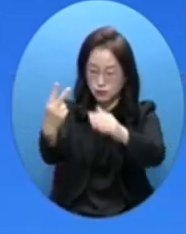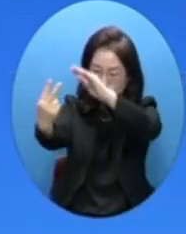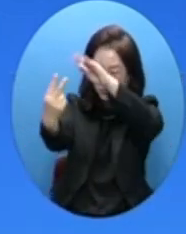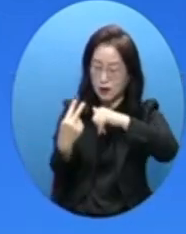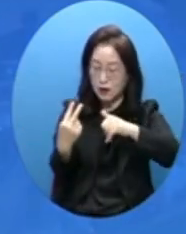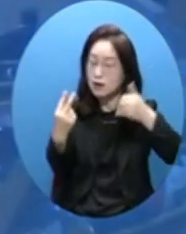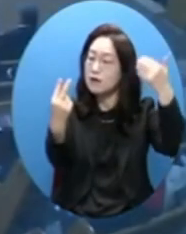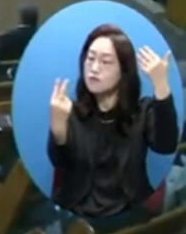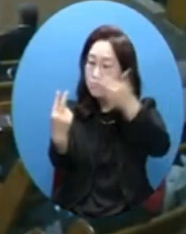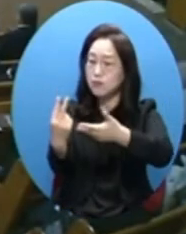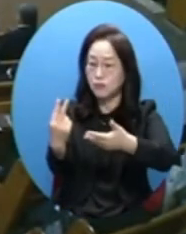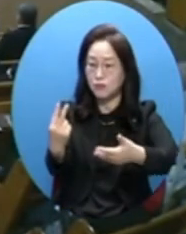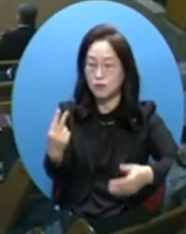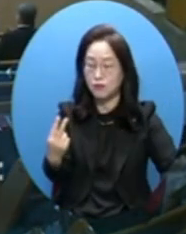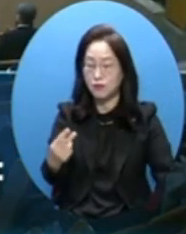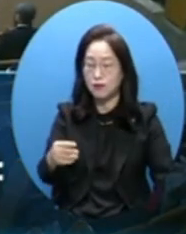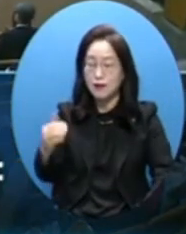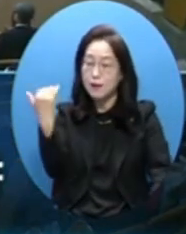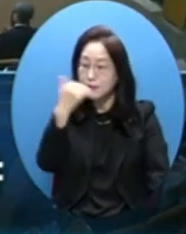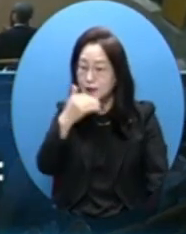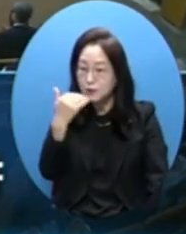베드로 사도와